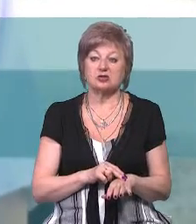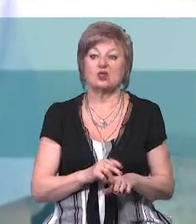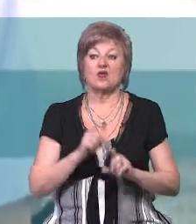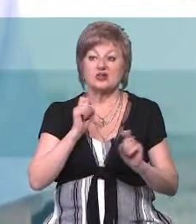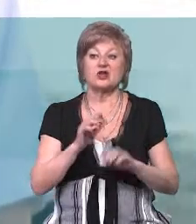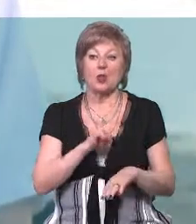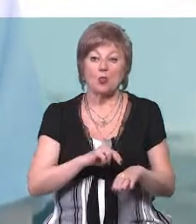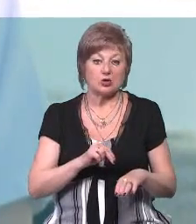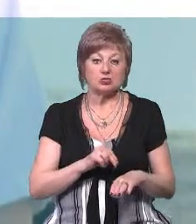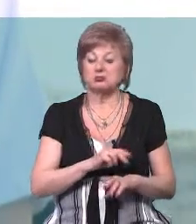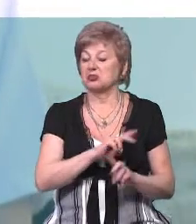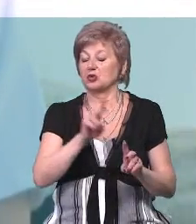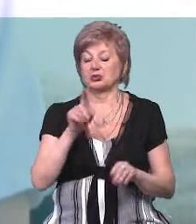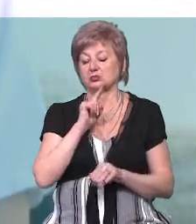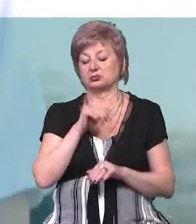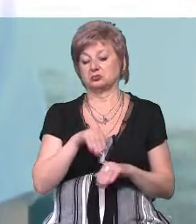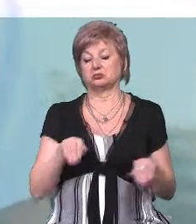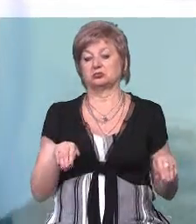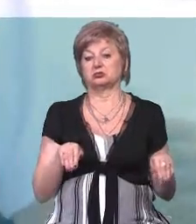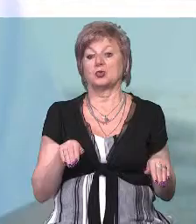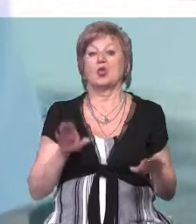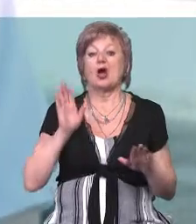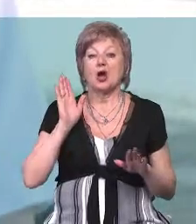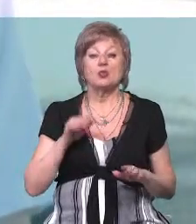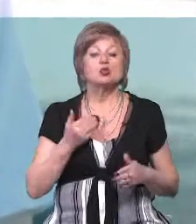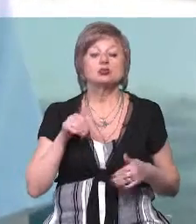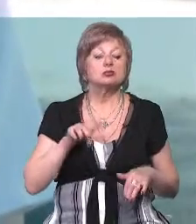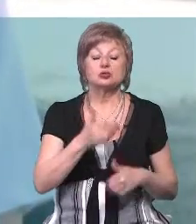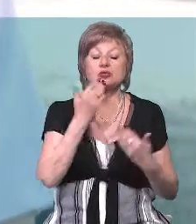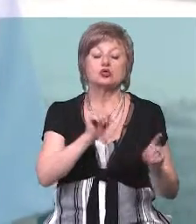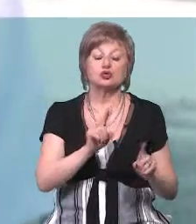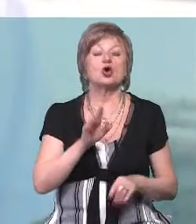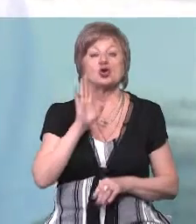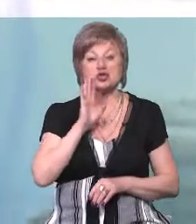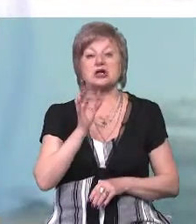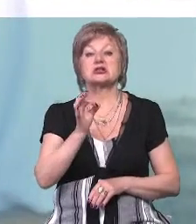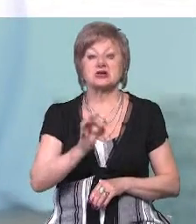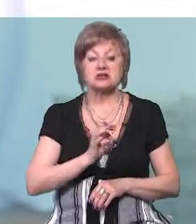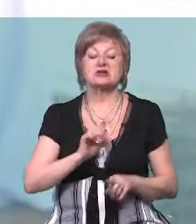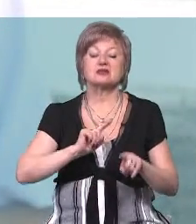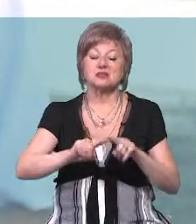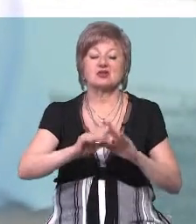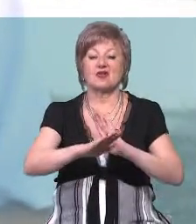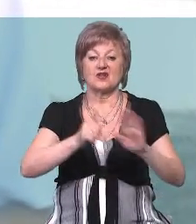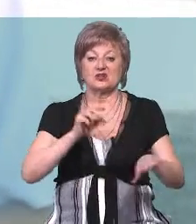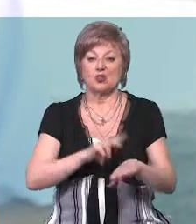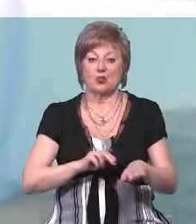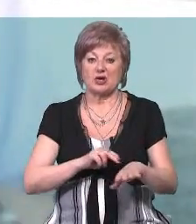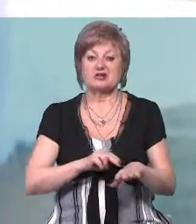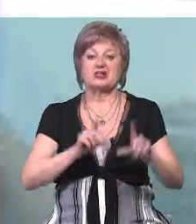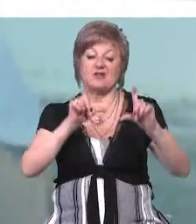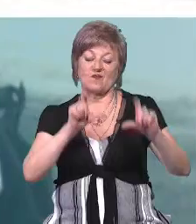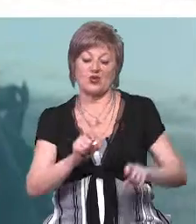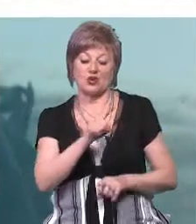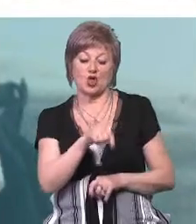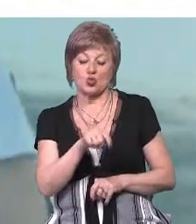поліцію». Ніхто не озивався. Думав, піду, запитаю, що трапилося. Жінка сказала, що викликайте поліцію і фотографуйте номер.